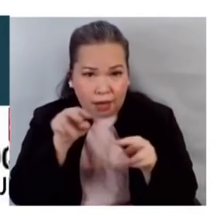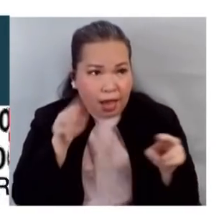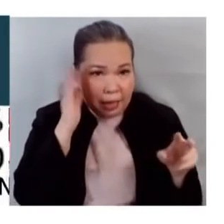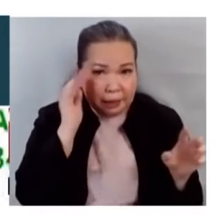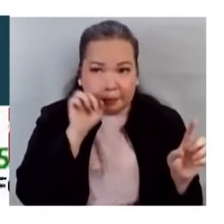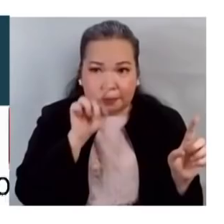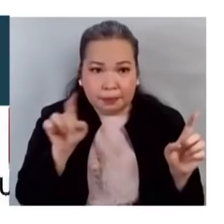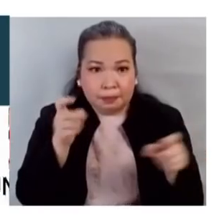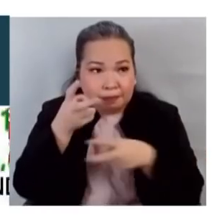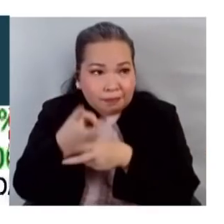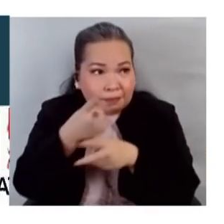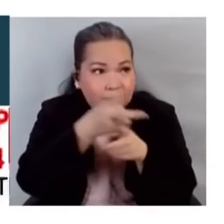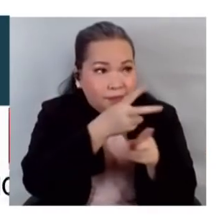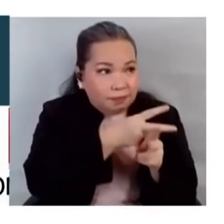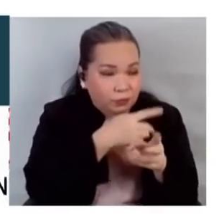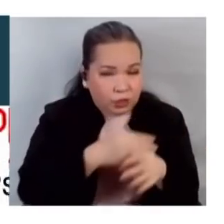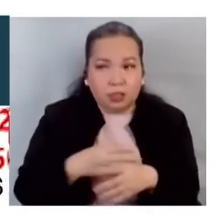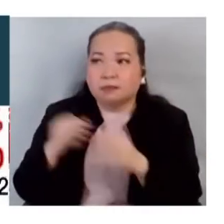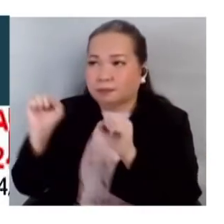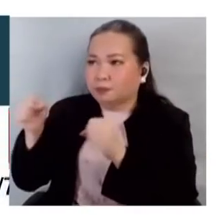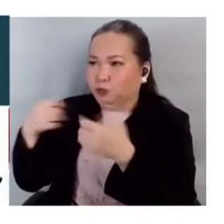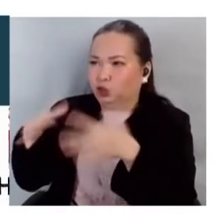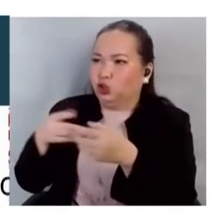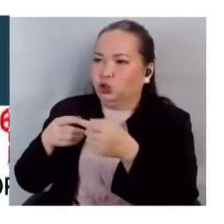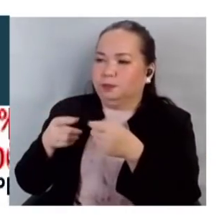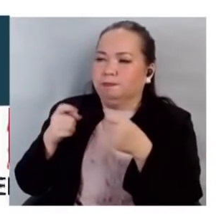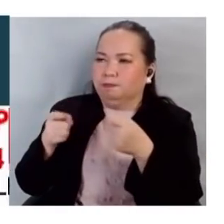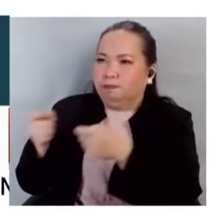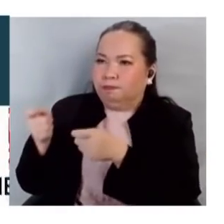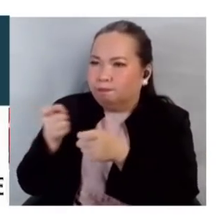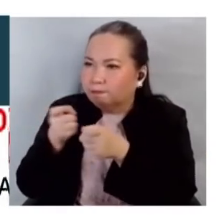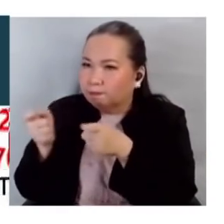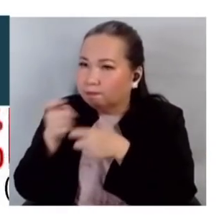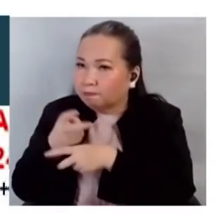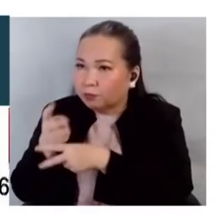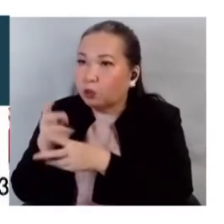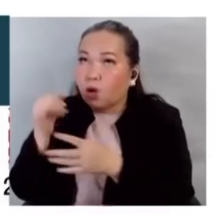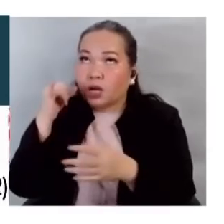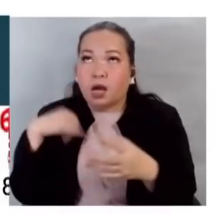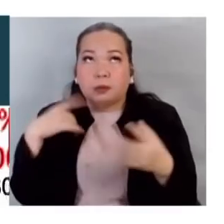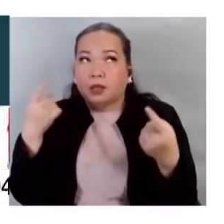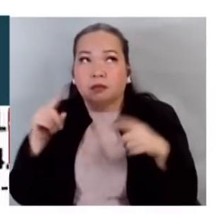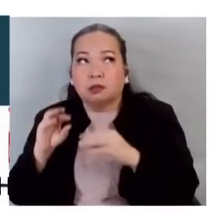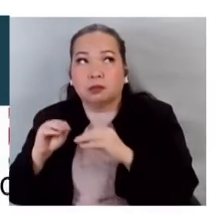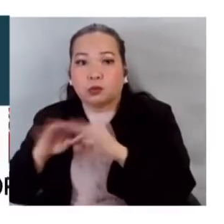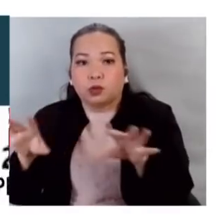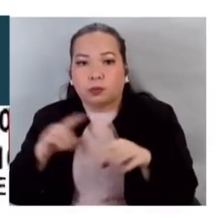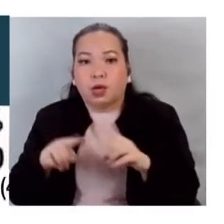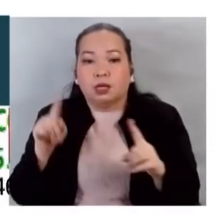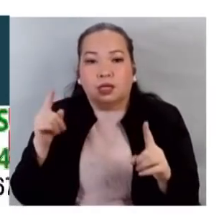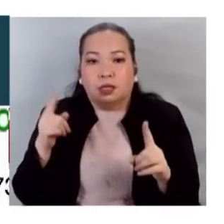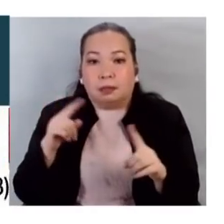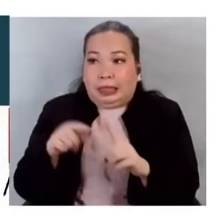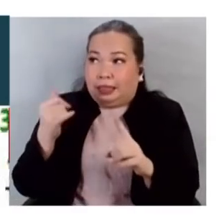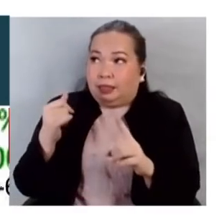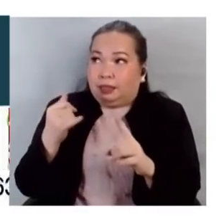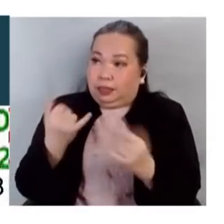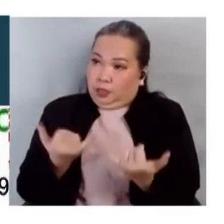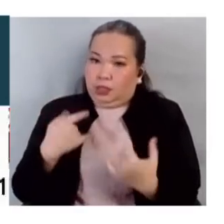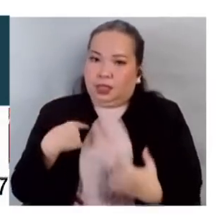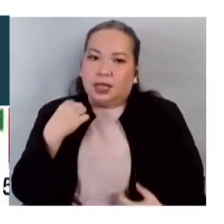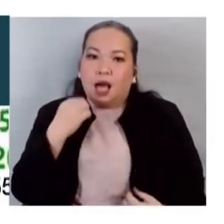Yes, ngayon ma'am, may na-control na dahil kahapon, wala ng case kahapon. Except ngayon na mayroon nag-swap kasi mayroon pang na-trace kami na